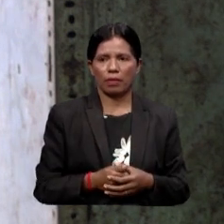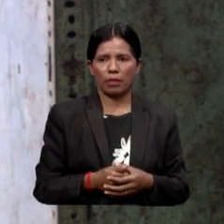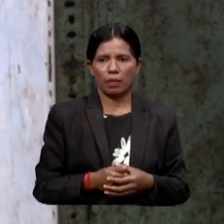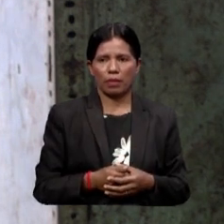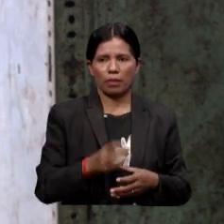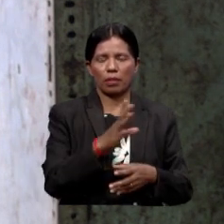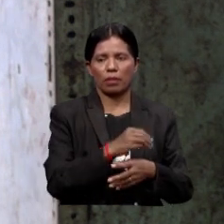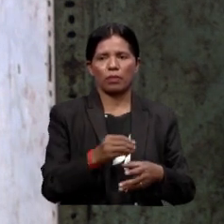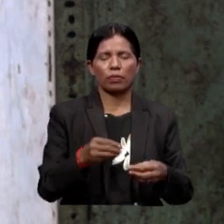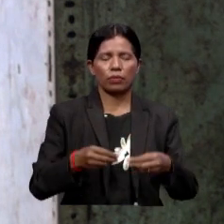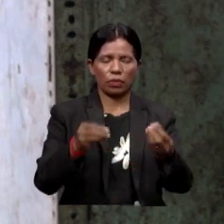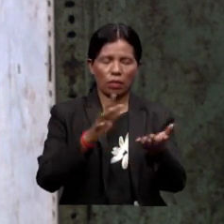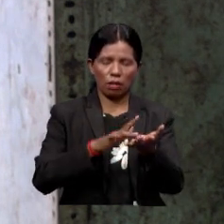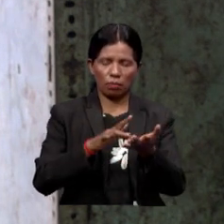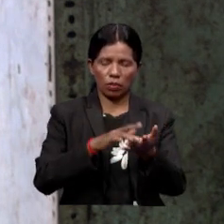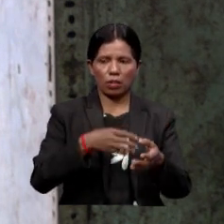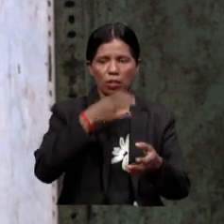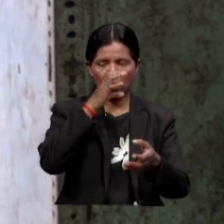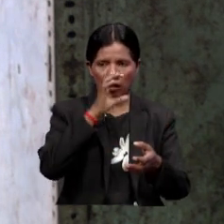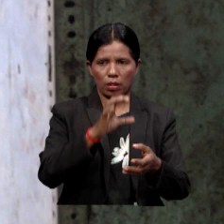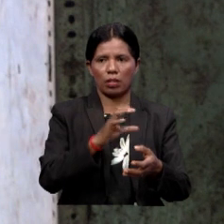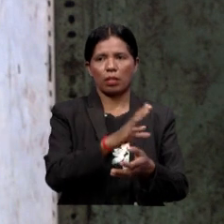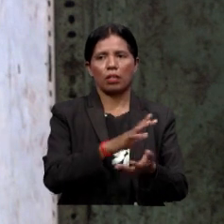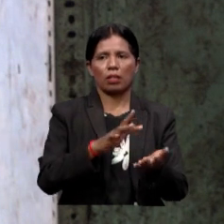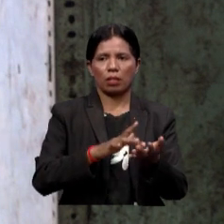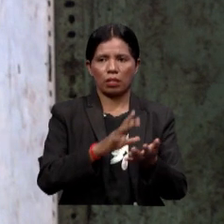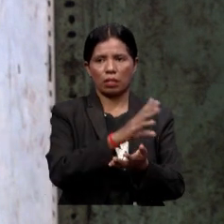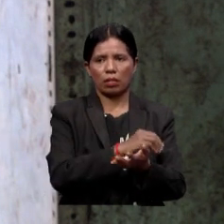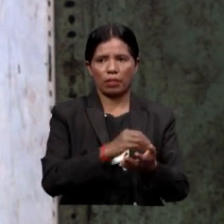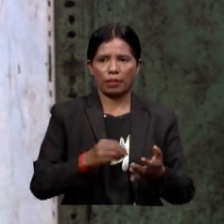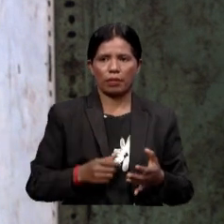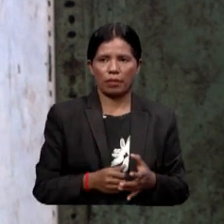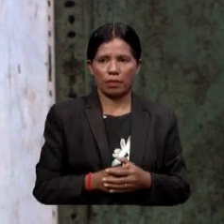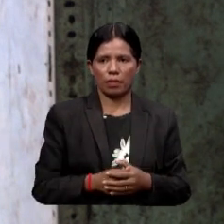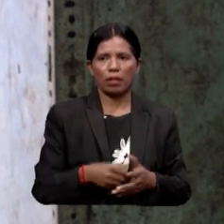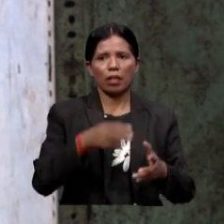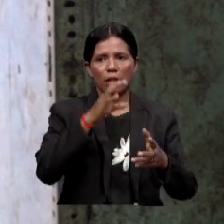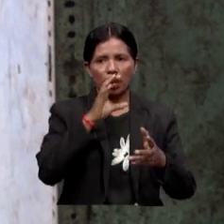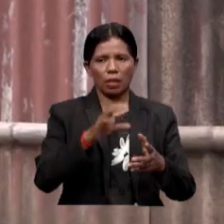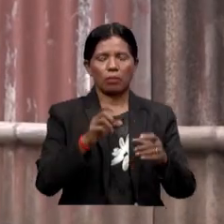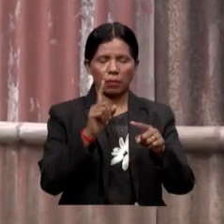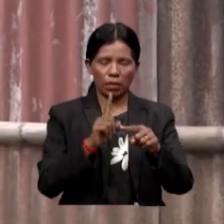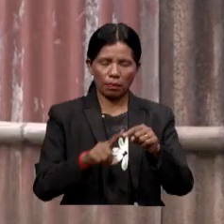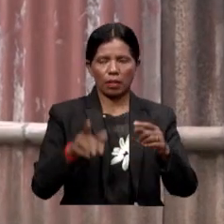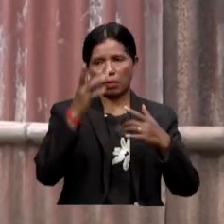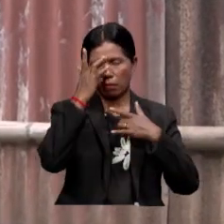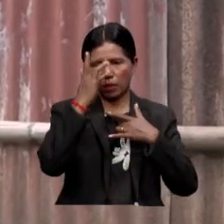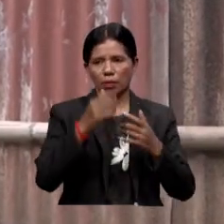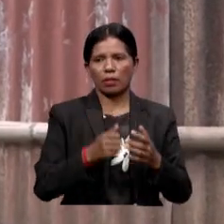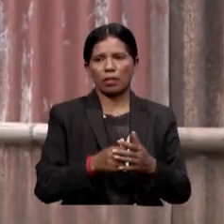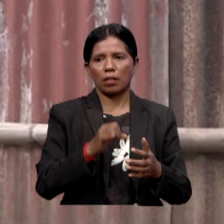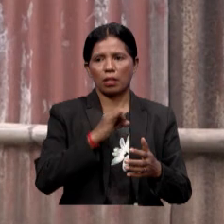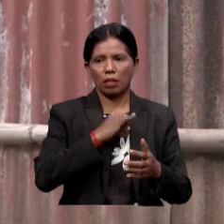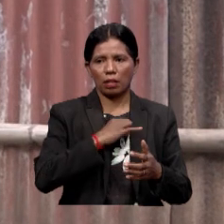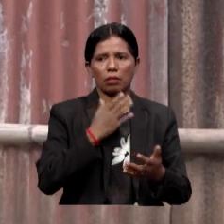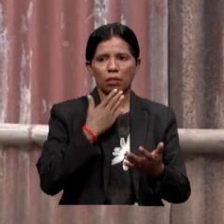Bincili, obat kesehatan mor, ho ibu perlu penerit, bermain bahimu tahan mor. Karena kalau ini